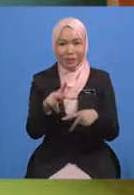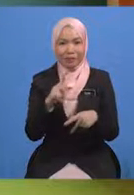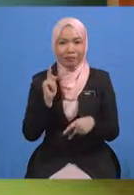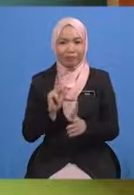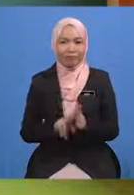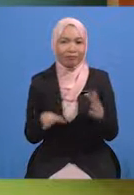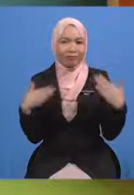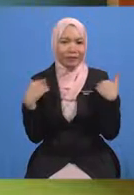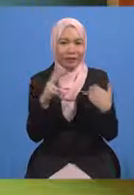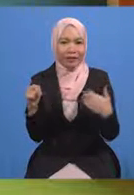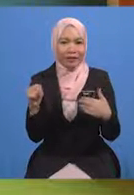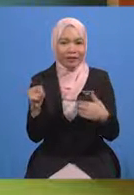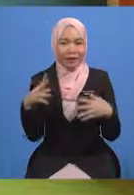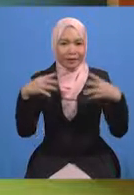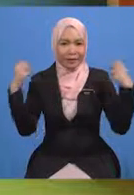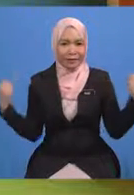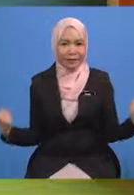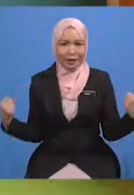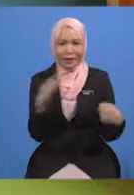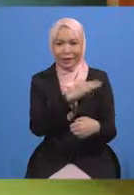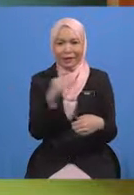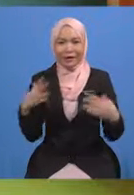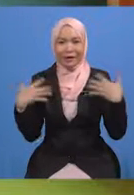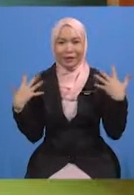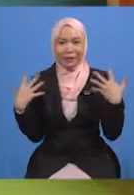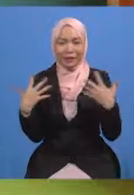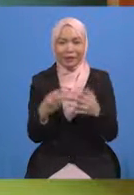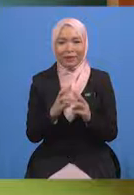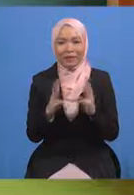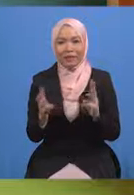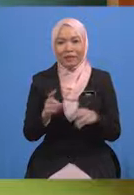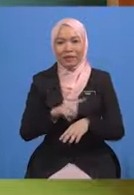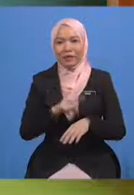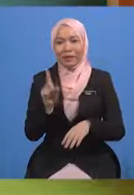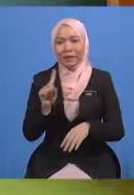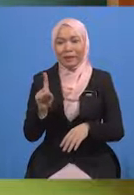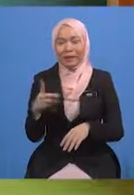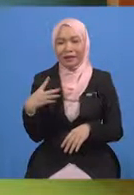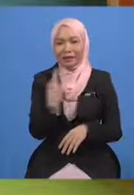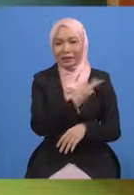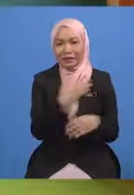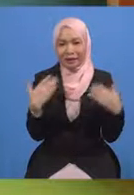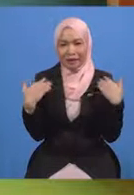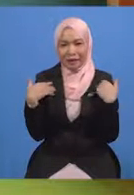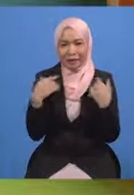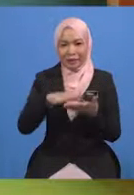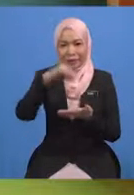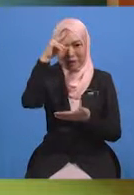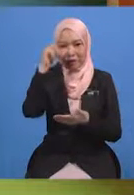sihat dan ceria selalu. Walau di mana sekalipun kita berada, pembelajaran itu sangatlah